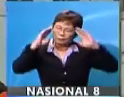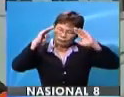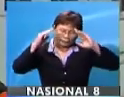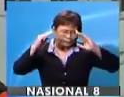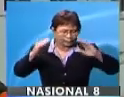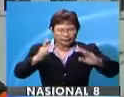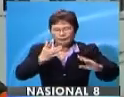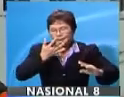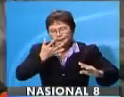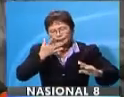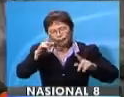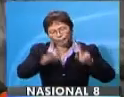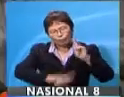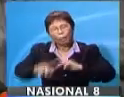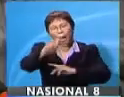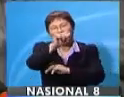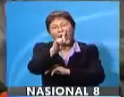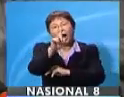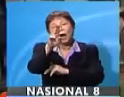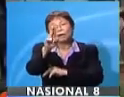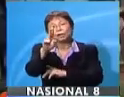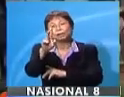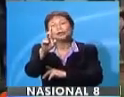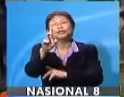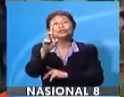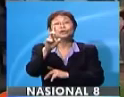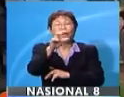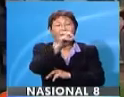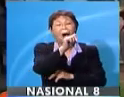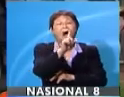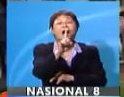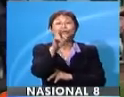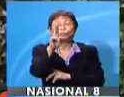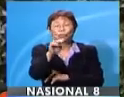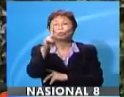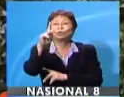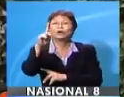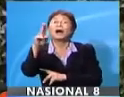Prihatin dengan nasib penduduk Adun Kakus, Datuk John Sikitayai